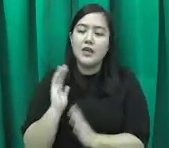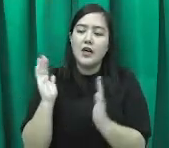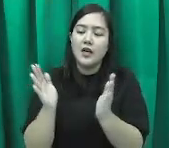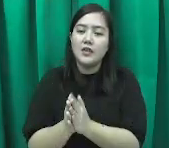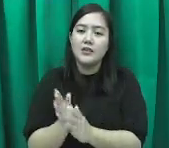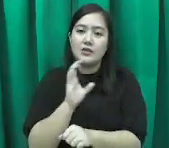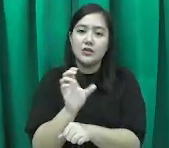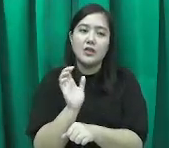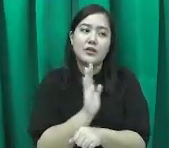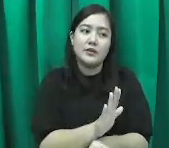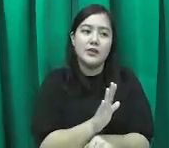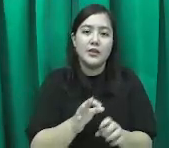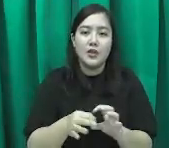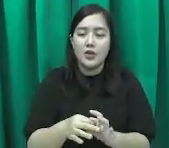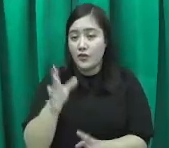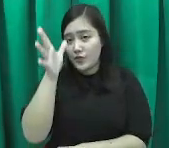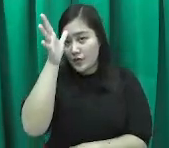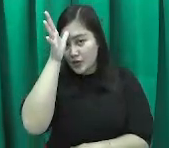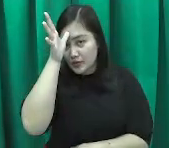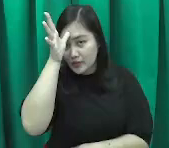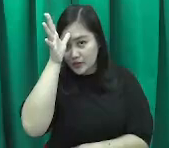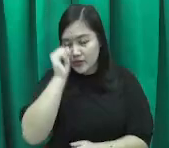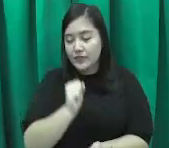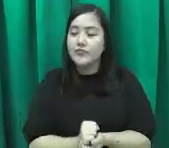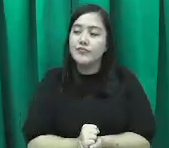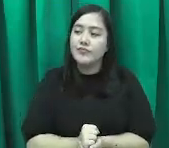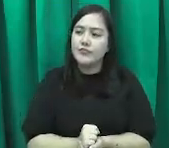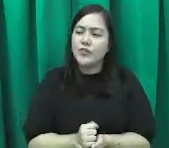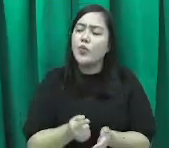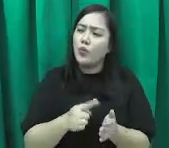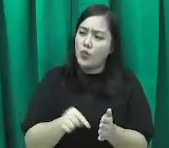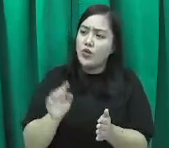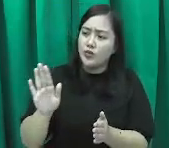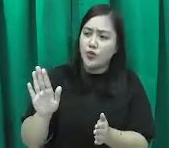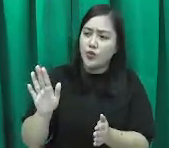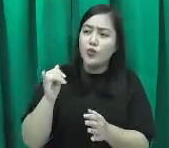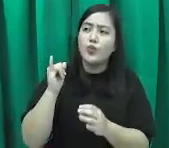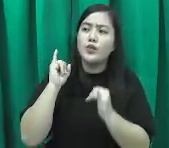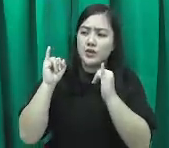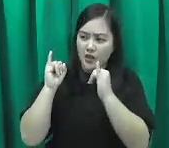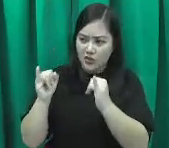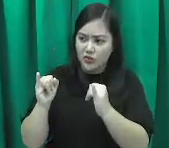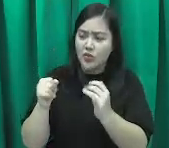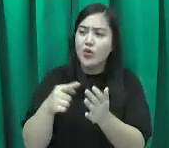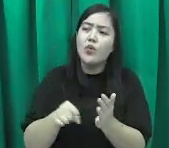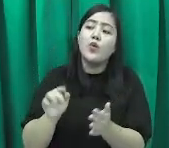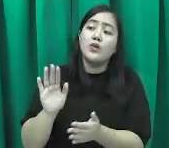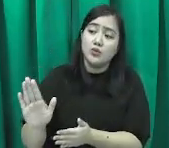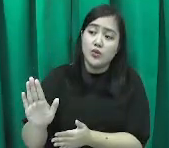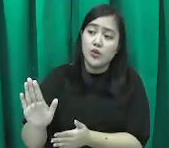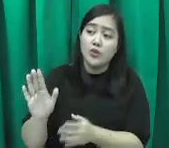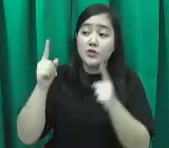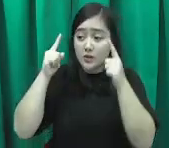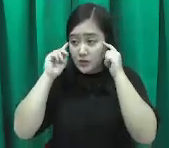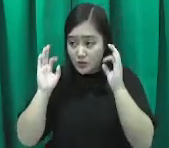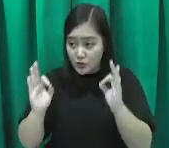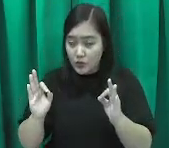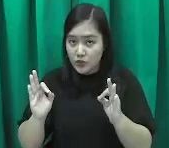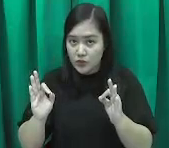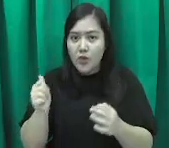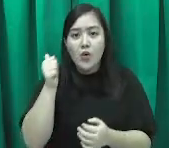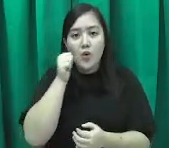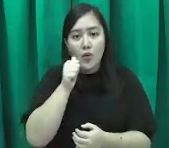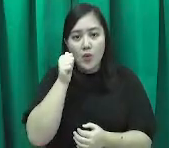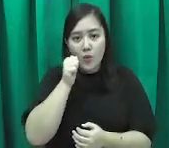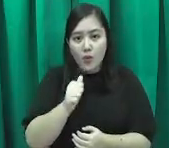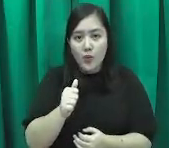tay, ganito yan. Ano ang magiging instruction mo dito? Ano decision mo? Always inform the leader. Kaya, yes, nga sabi, always